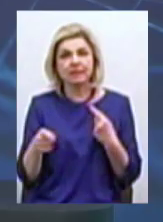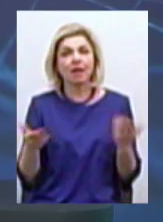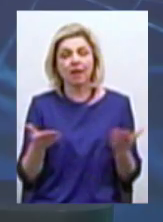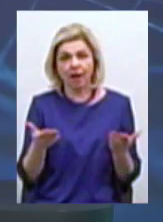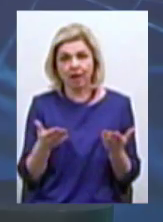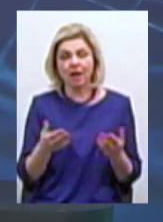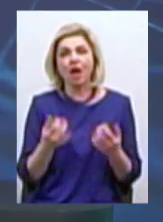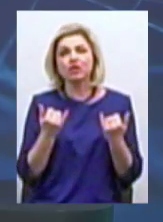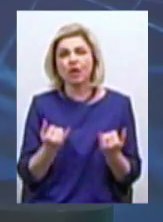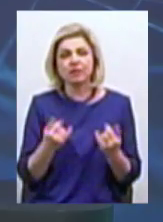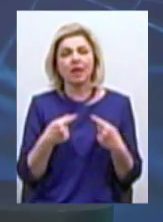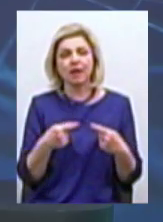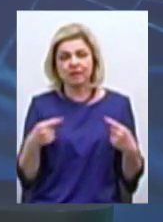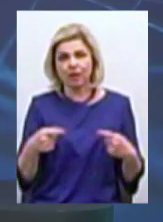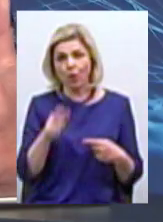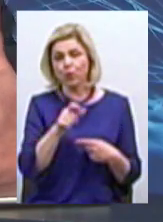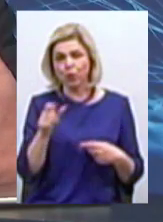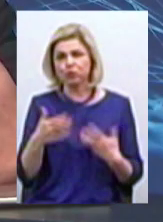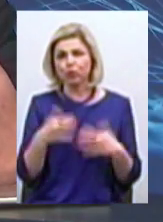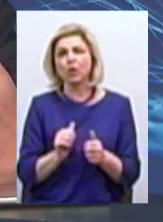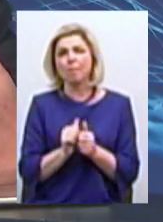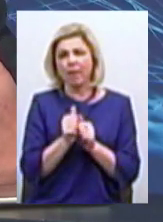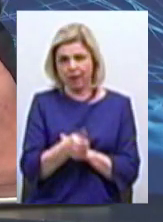Альтернативна енергетика, людство рухається вперед.